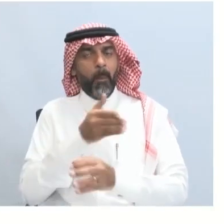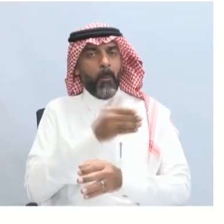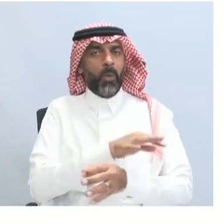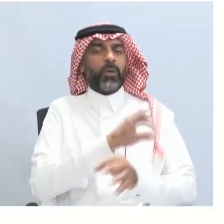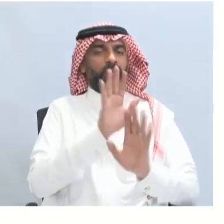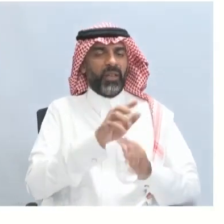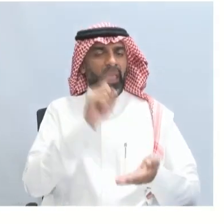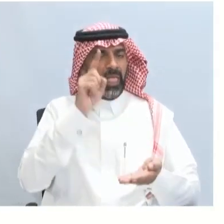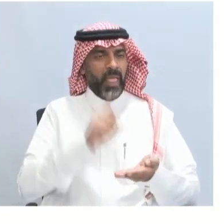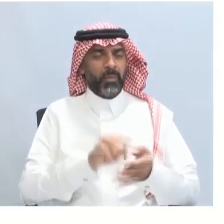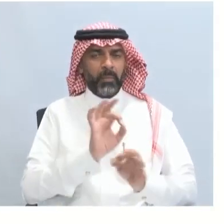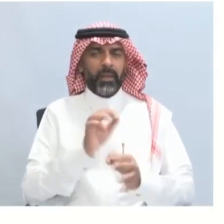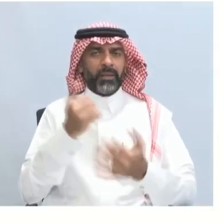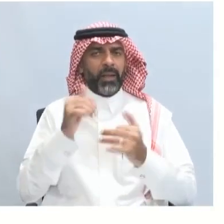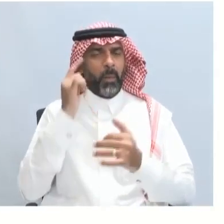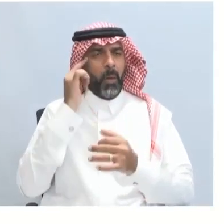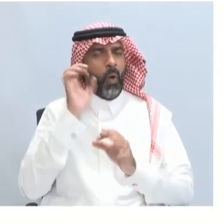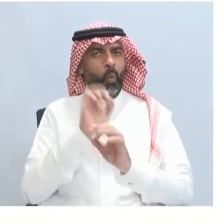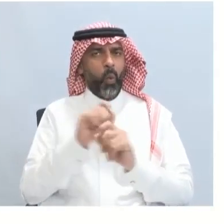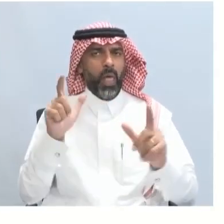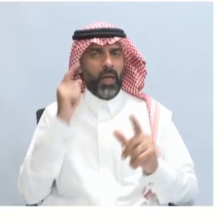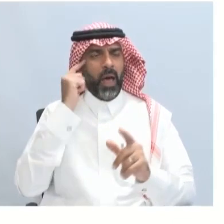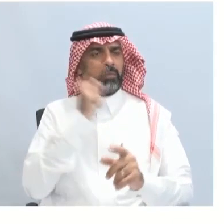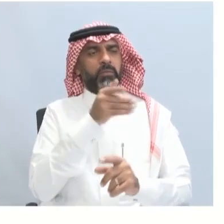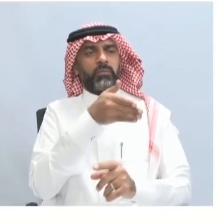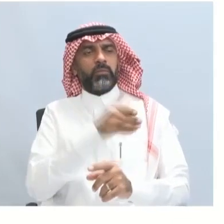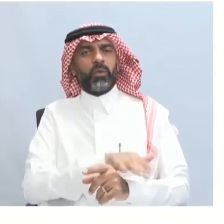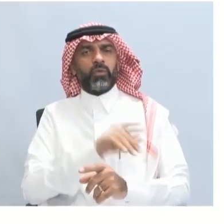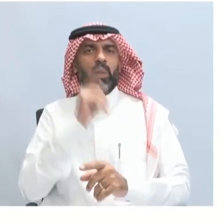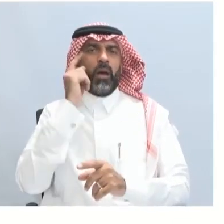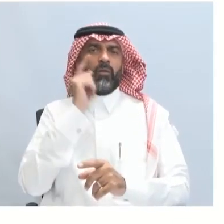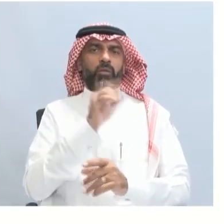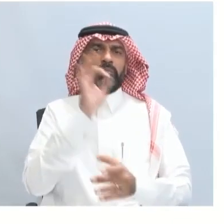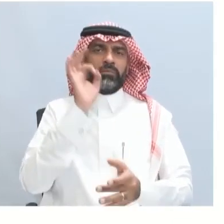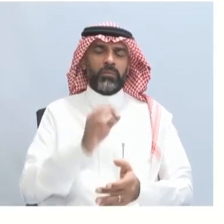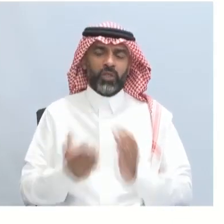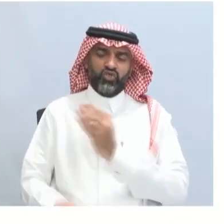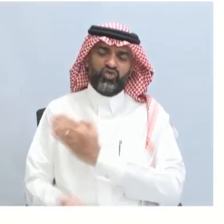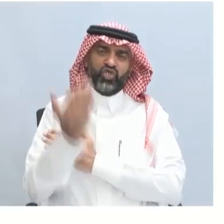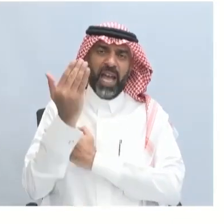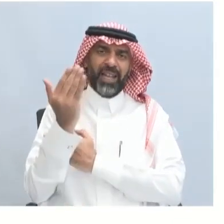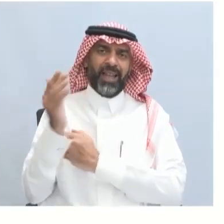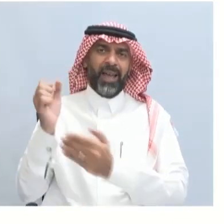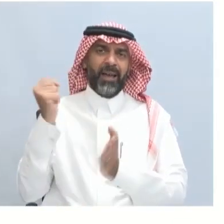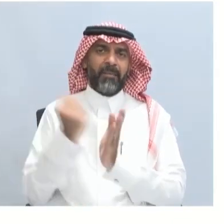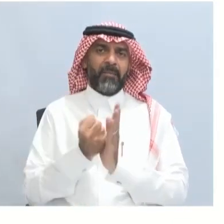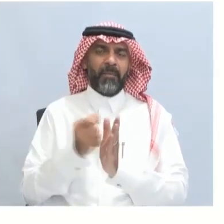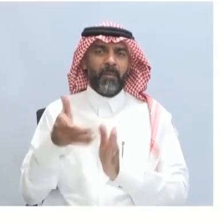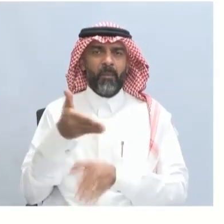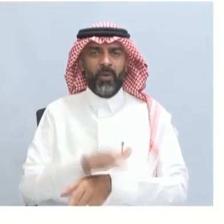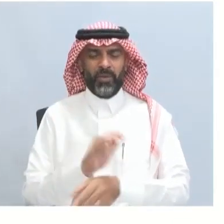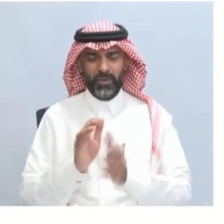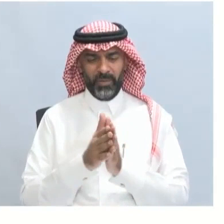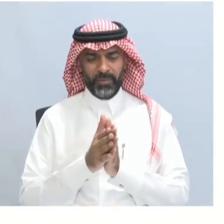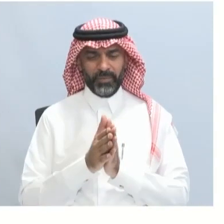الموفات اذا كانت تركه المتوفى مثقله بالديون فان امواله تبقى على حكم ملكه